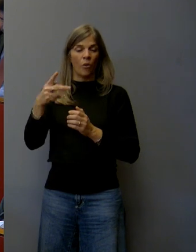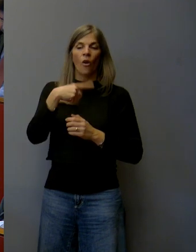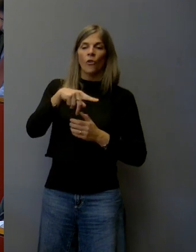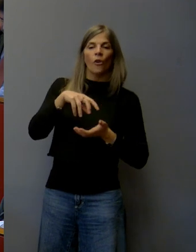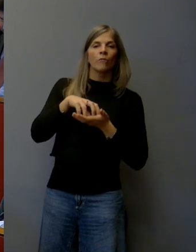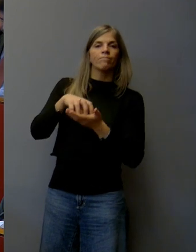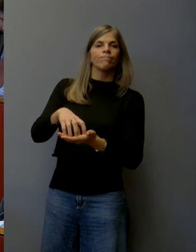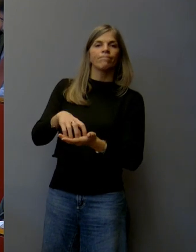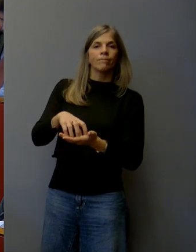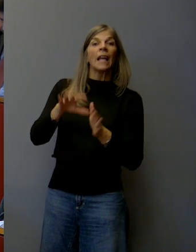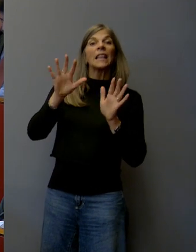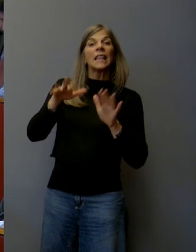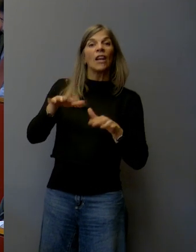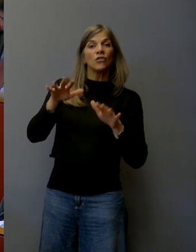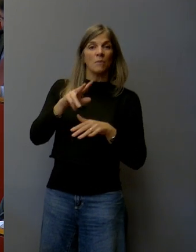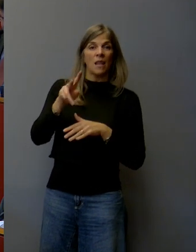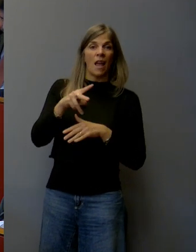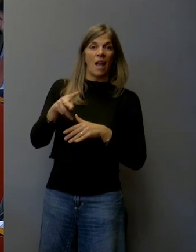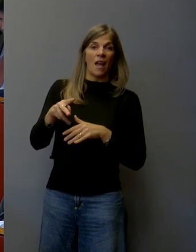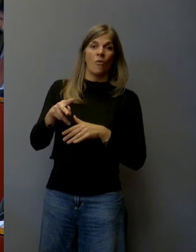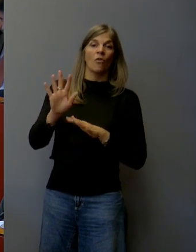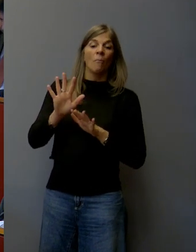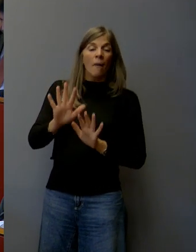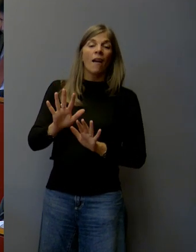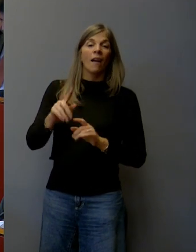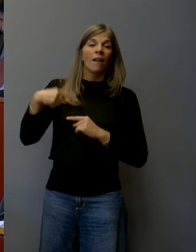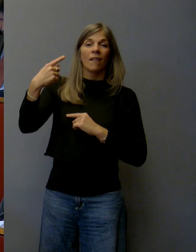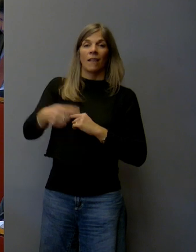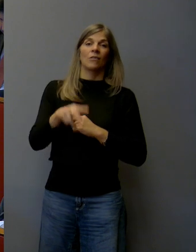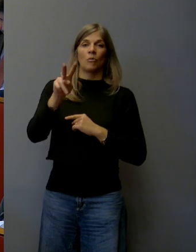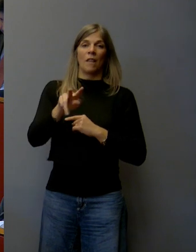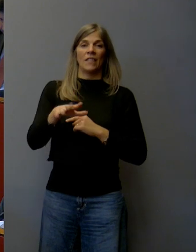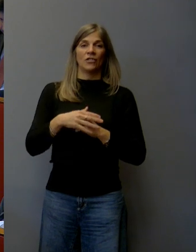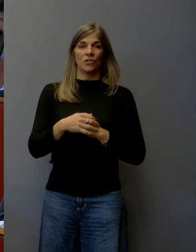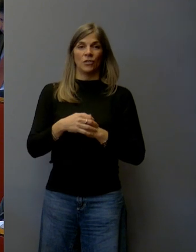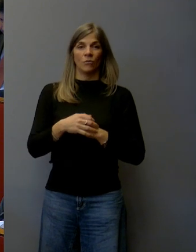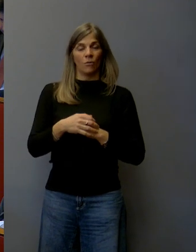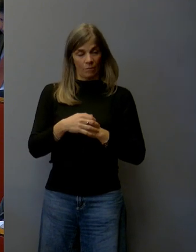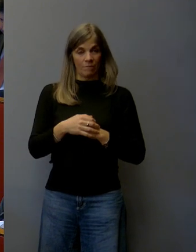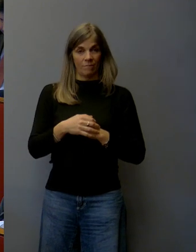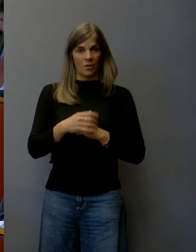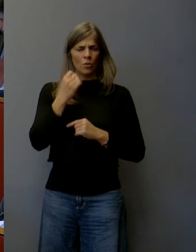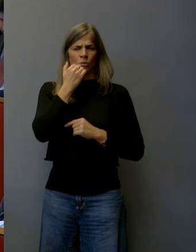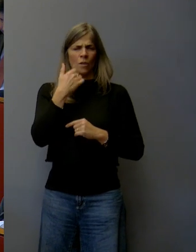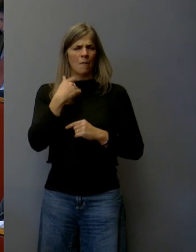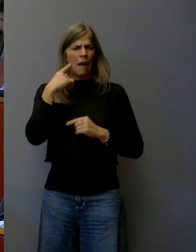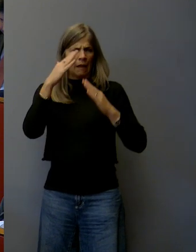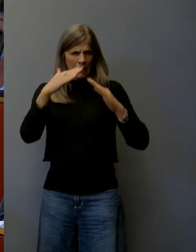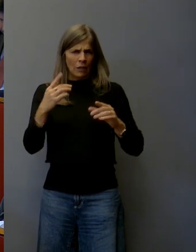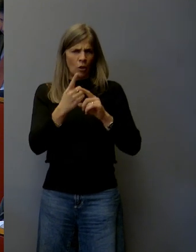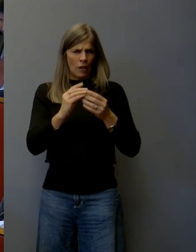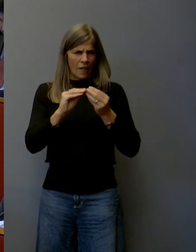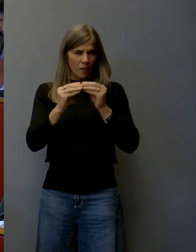2025 se questo tetto è da fare forse bisognerebbe farlo prima e non dopo